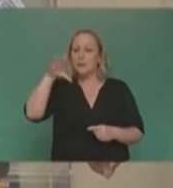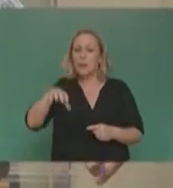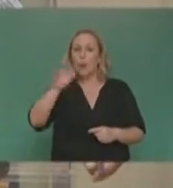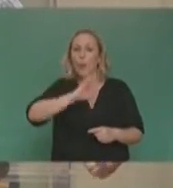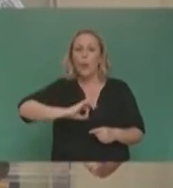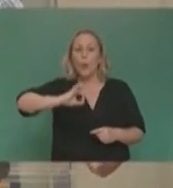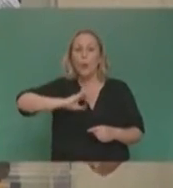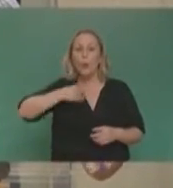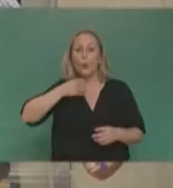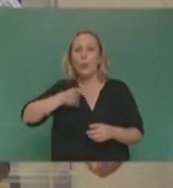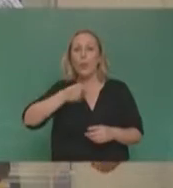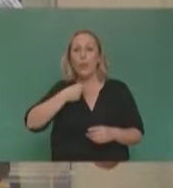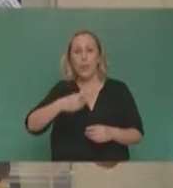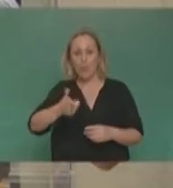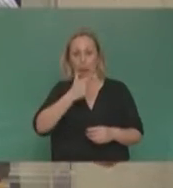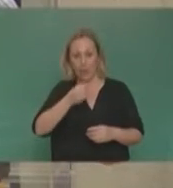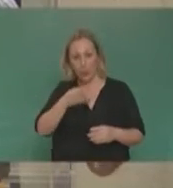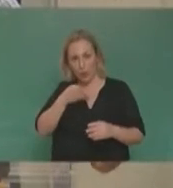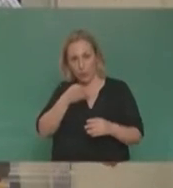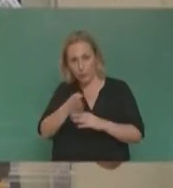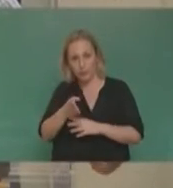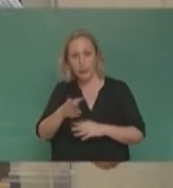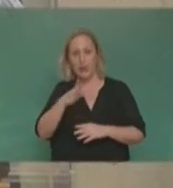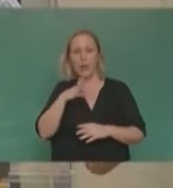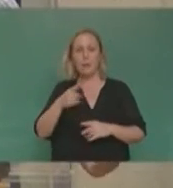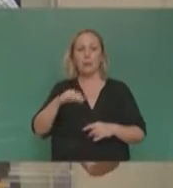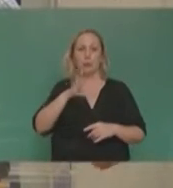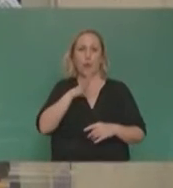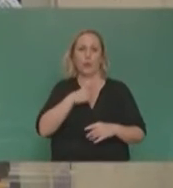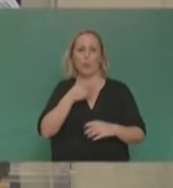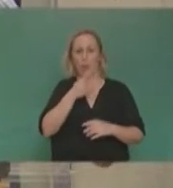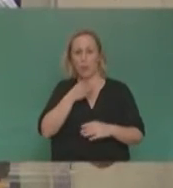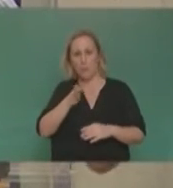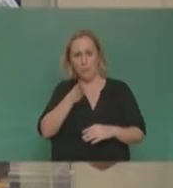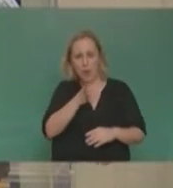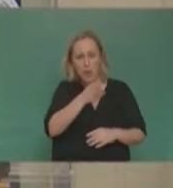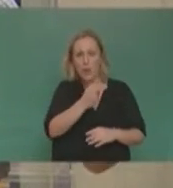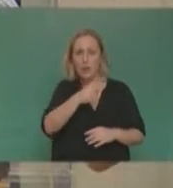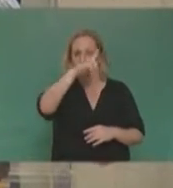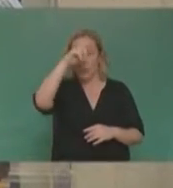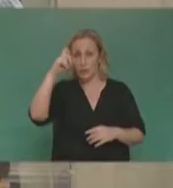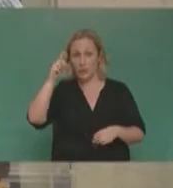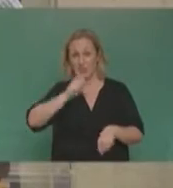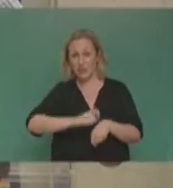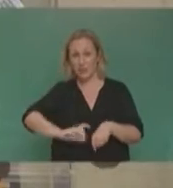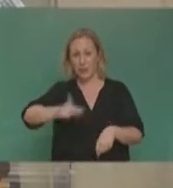του είναι η προσβασιμότητα που θα έχει το γραφείο του από τις πολίτες. Οι πολίτες έχουν ταυτίσει